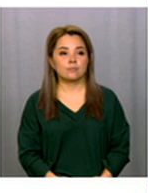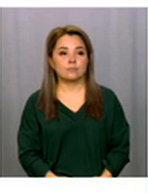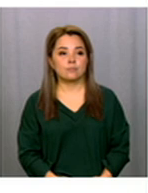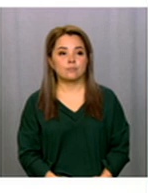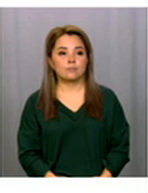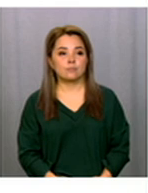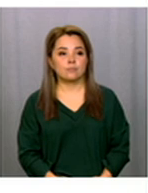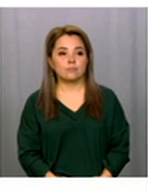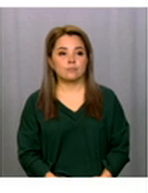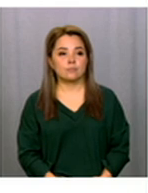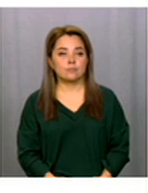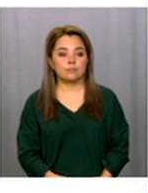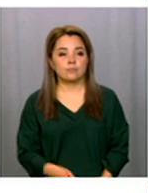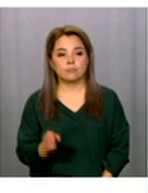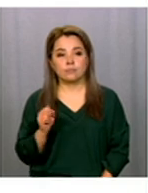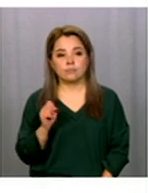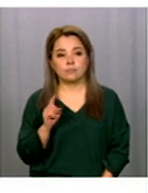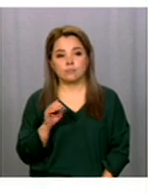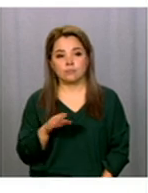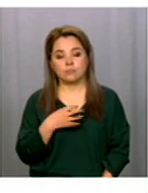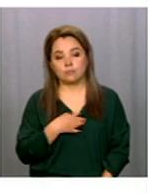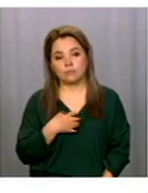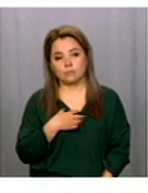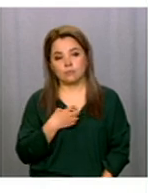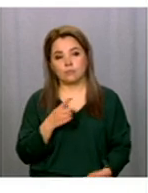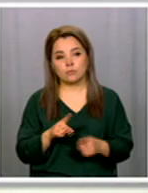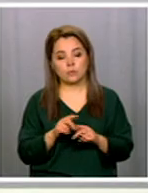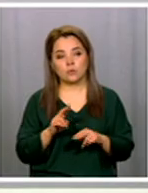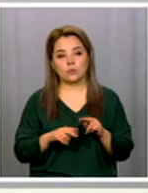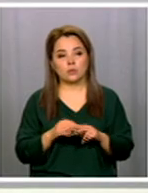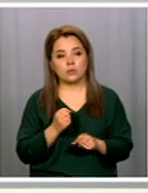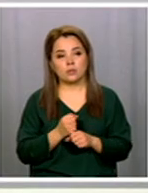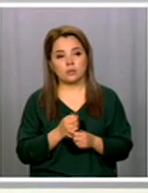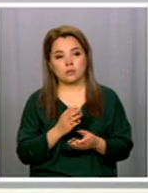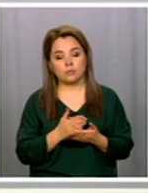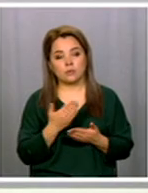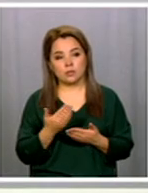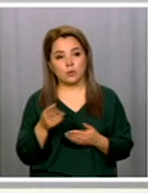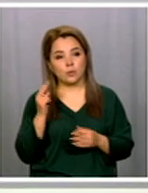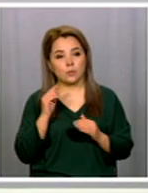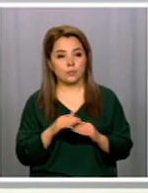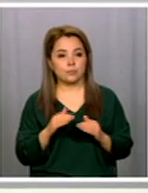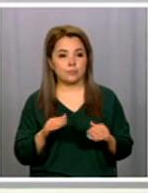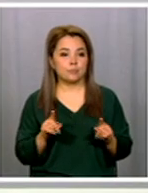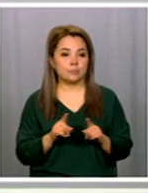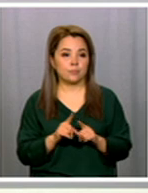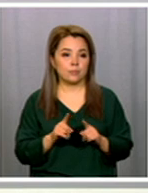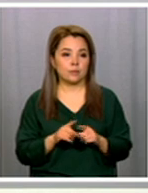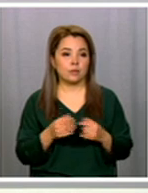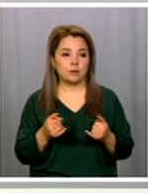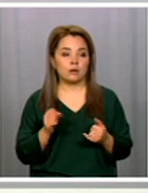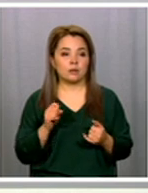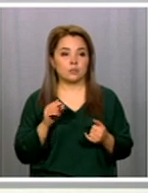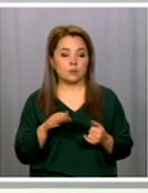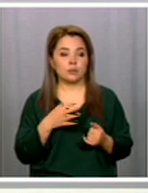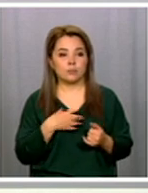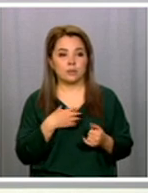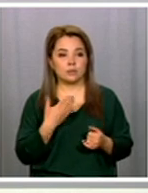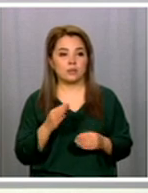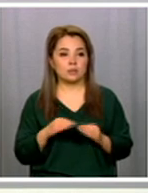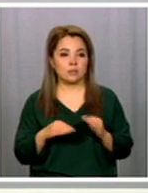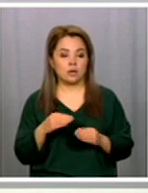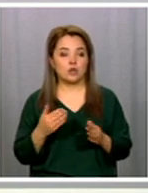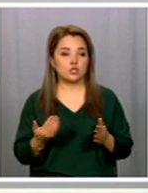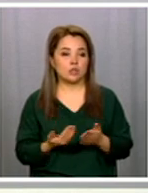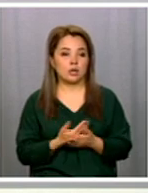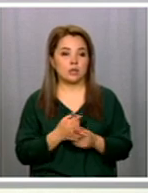және азотты негіздерден тұрады. Оқушылар, сонымен азотты негіздер жаңа